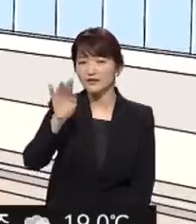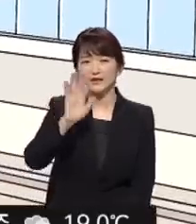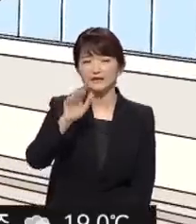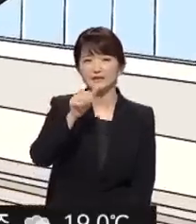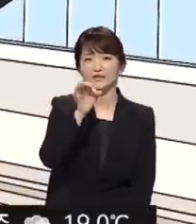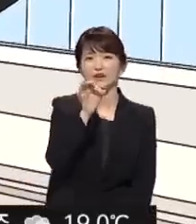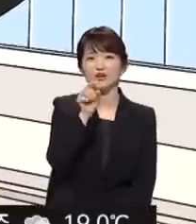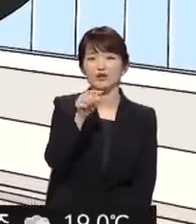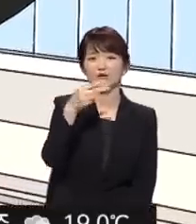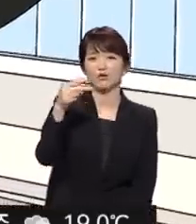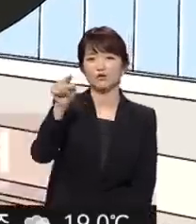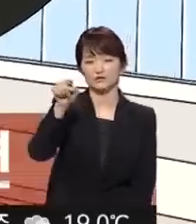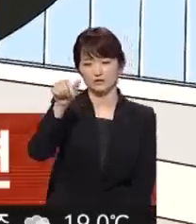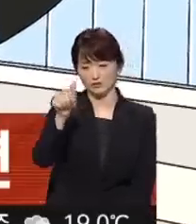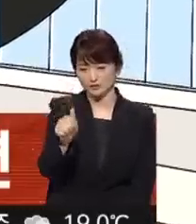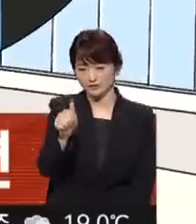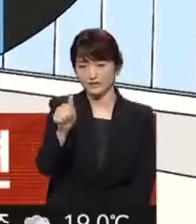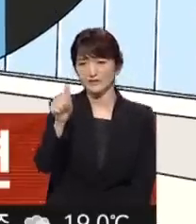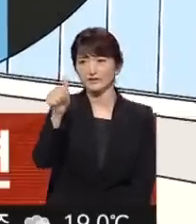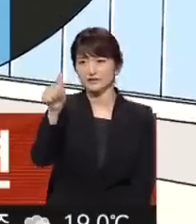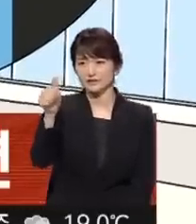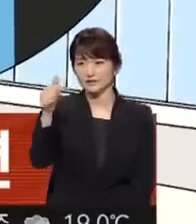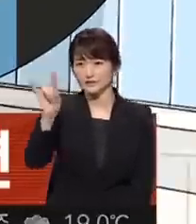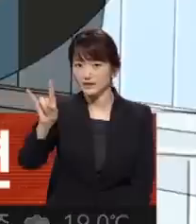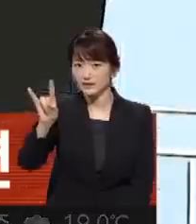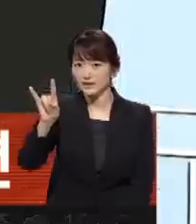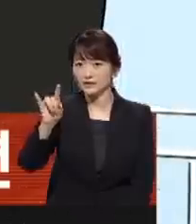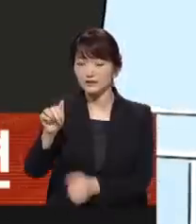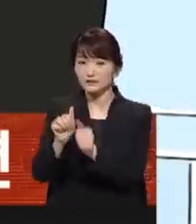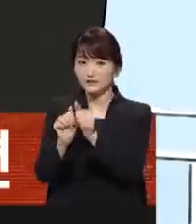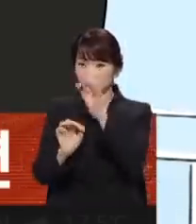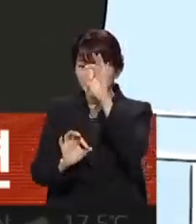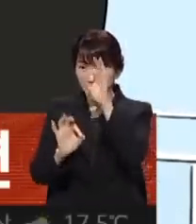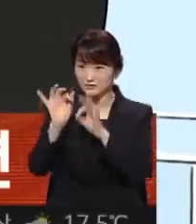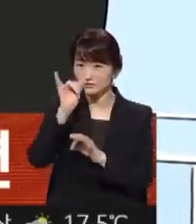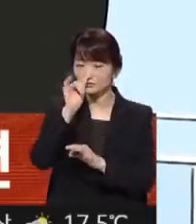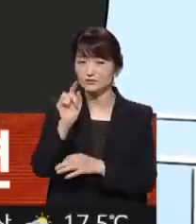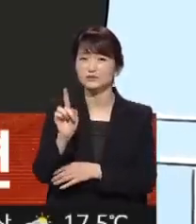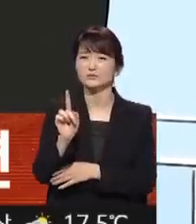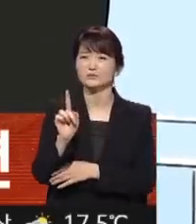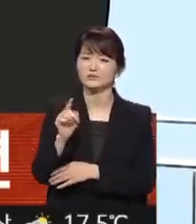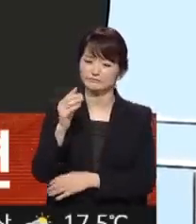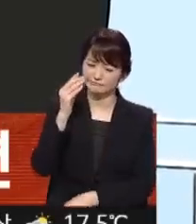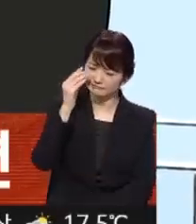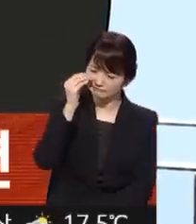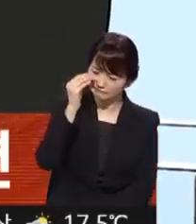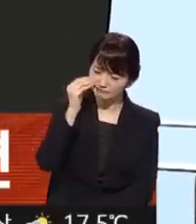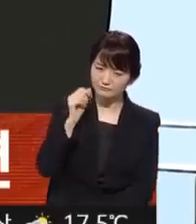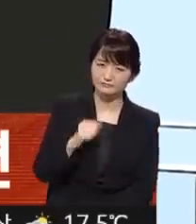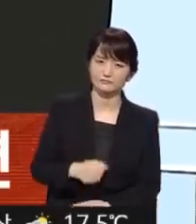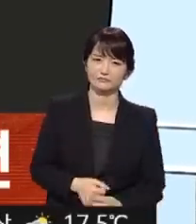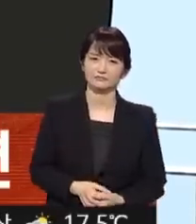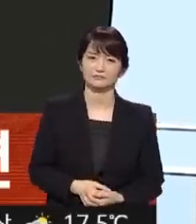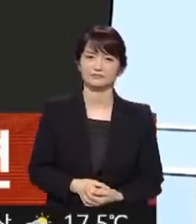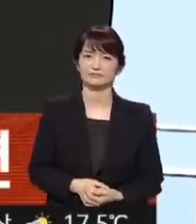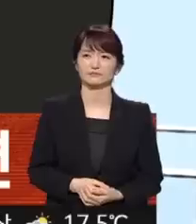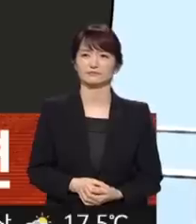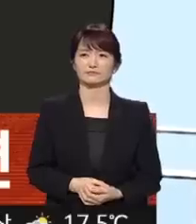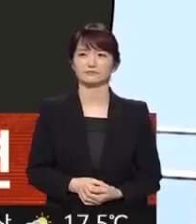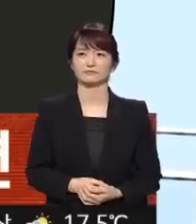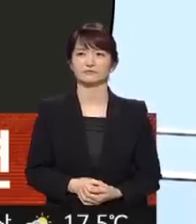떠에다가 히읍 발음을 했다고 해요. 이런 경우 남자 실수할 수는 있겠죠. 그때 어떻든 간에 좀 이상하다 생각했는데 그리고 또